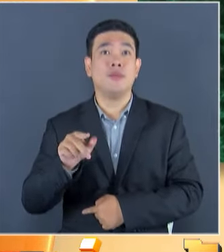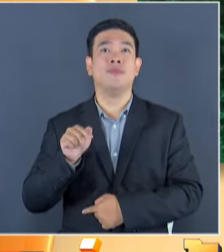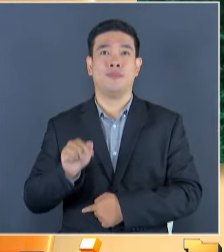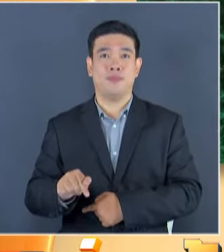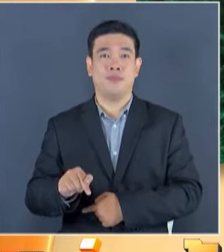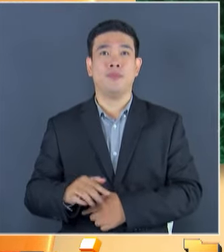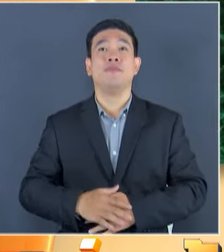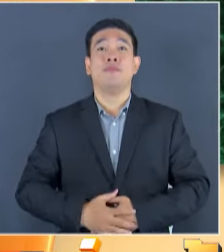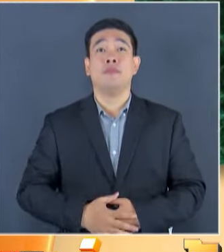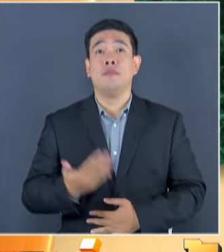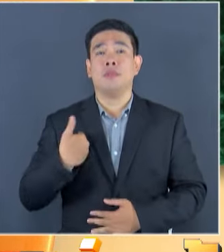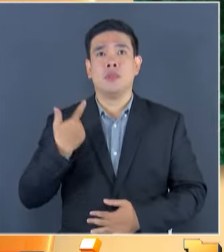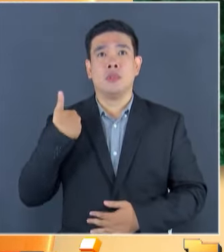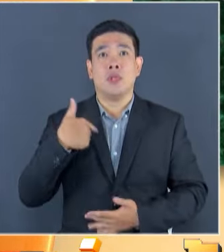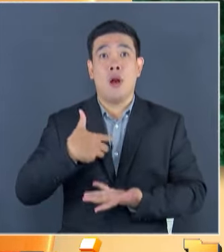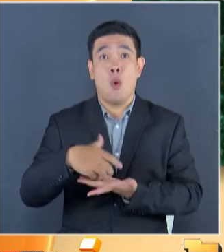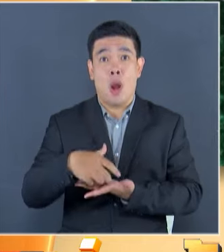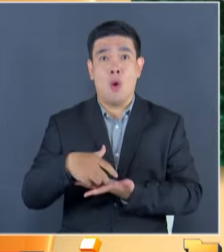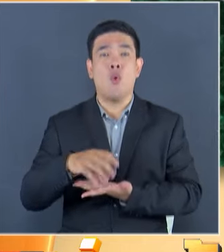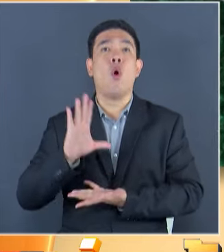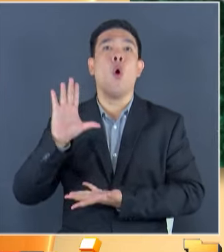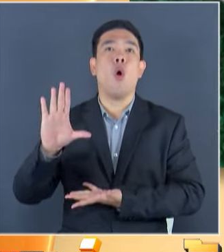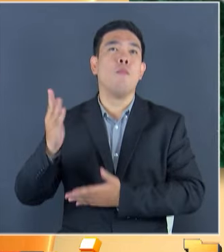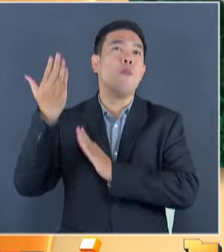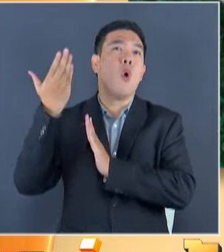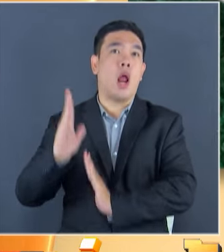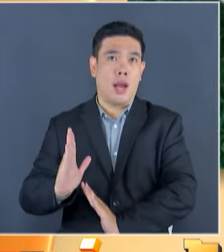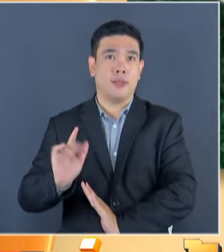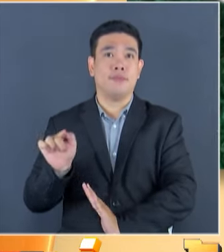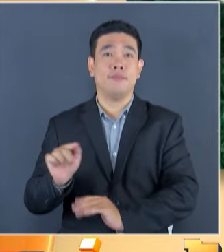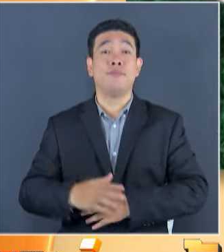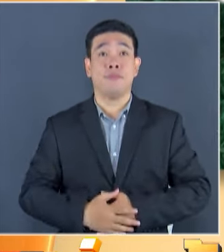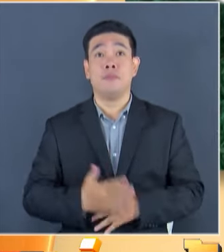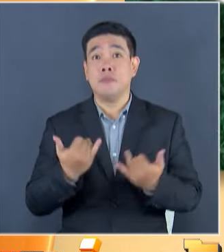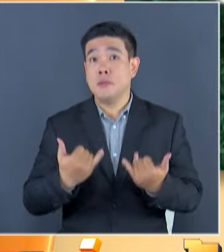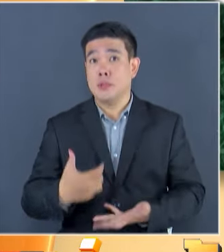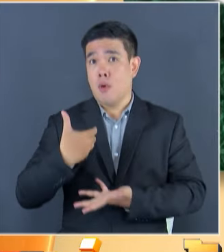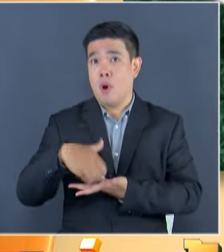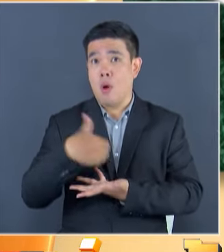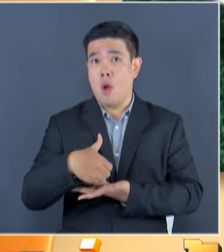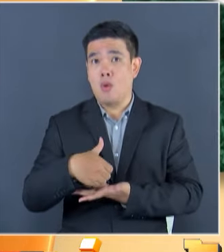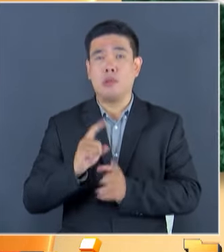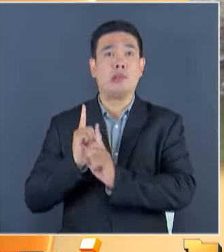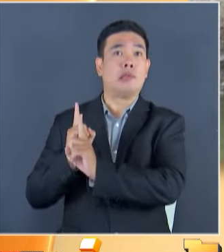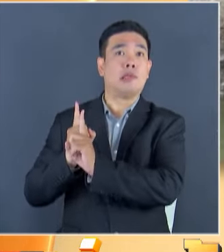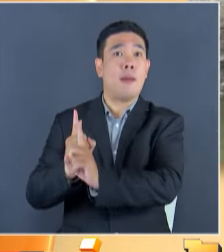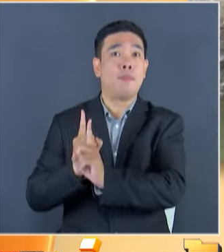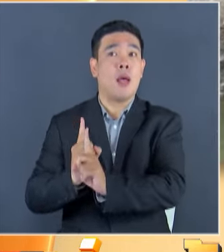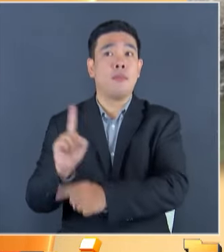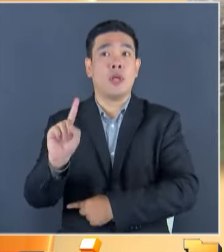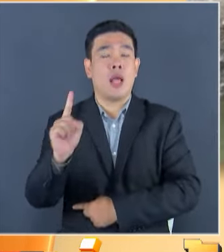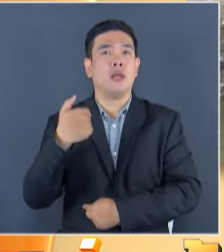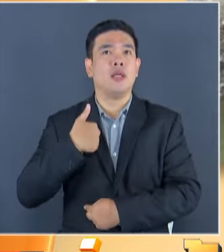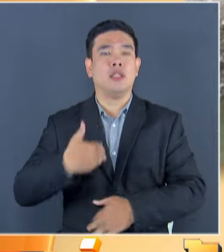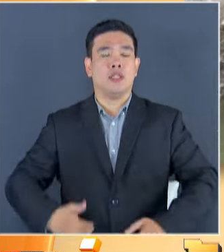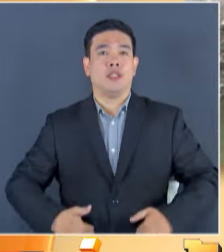าวังคำตัดนะฮะแต่ว่าต้องบอกคุณผู้ชมว่าอันนี้มันเป็นเรื่องเล่าเป็นเรื่องของความเชื่อและกันนะครับแต่เราก็เล่าเรื่องเหล่านี้เพราะอะไรรู้ไหมคุณผู้ชมฮะมัน